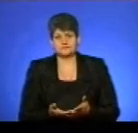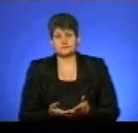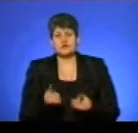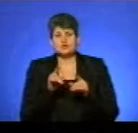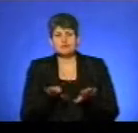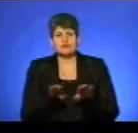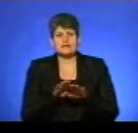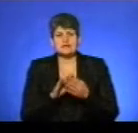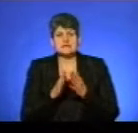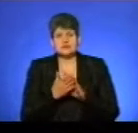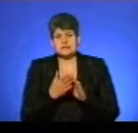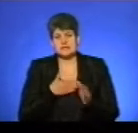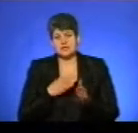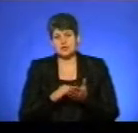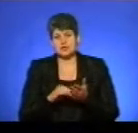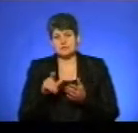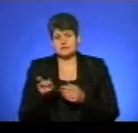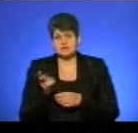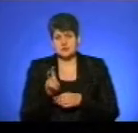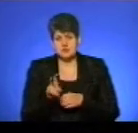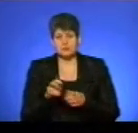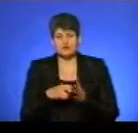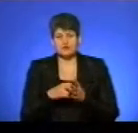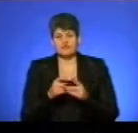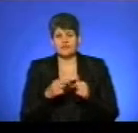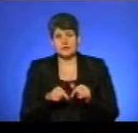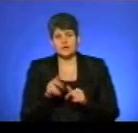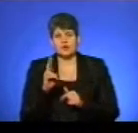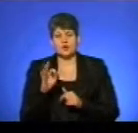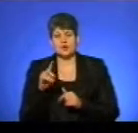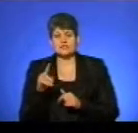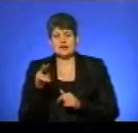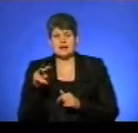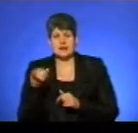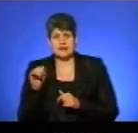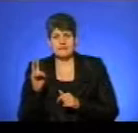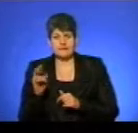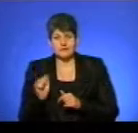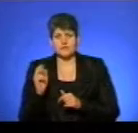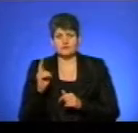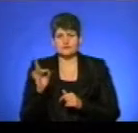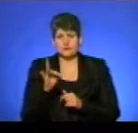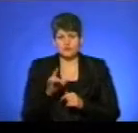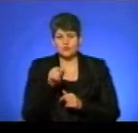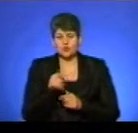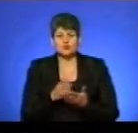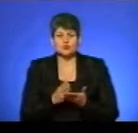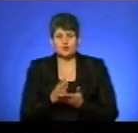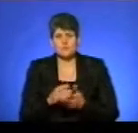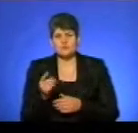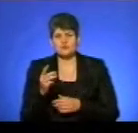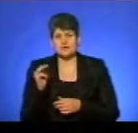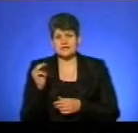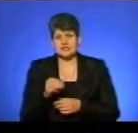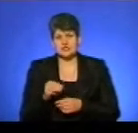порівняти ситуацію, наші кореспонденти відвідали поштове відділення у селі Козлівка Козівського району. Воно обслуговує майже